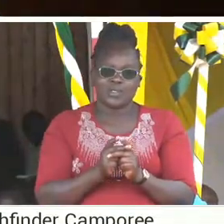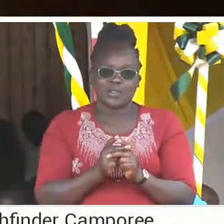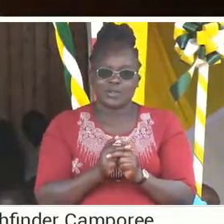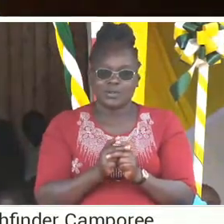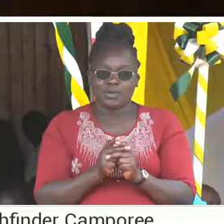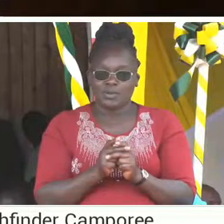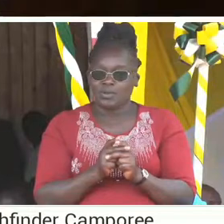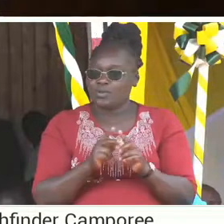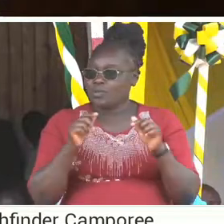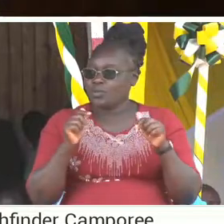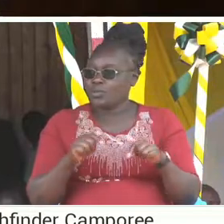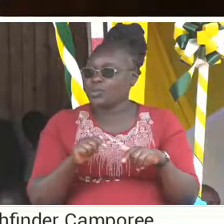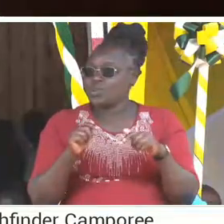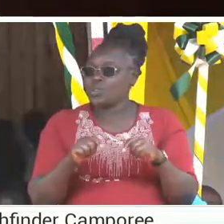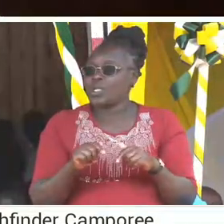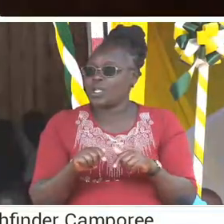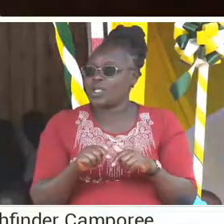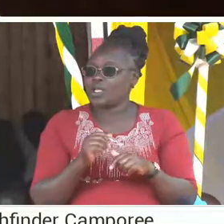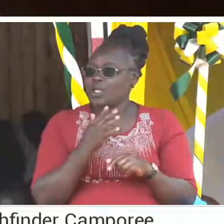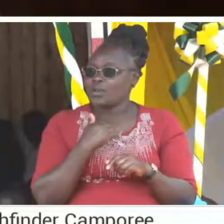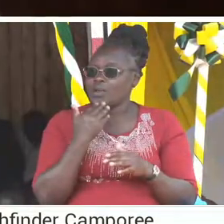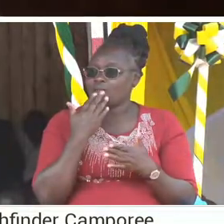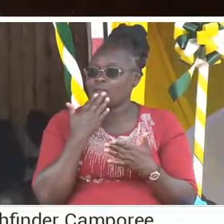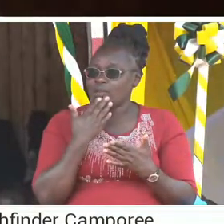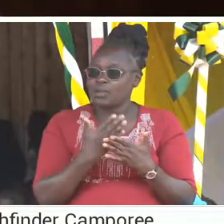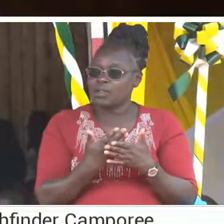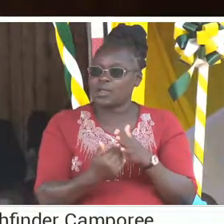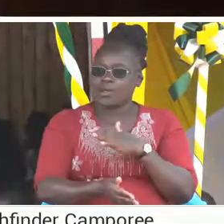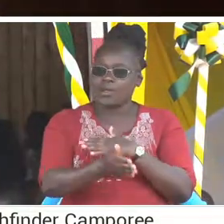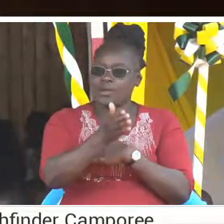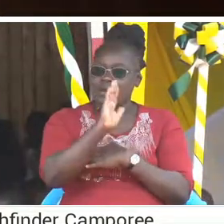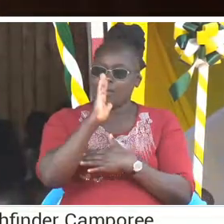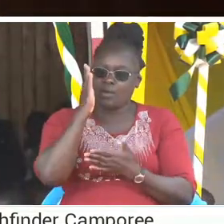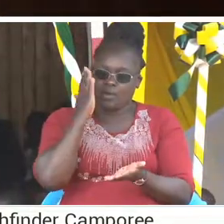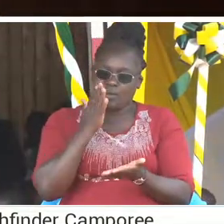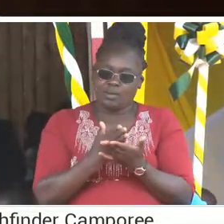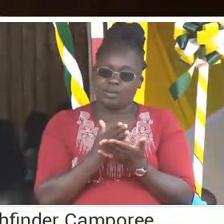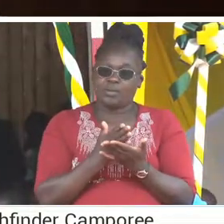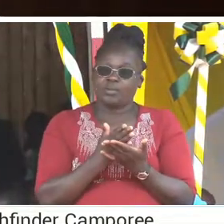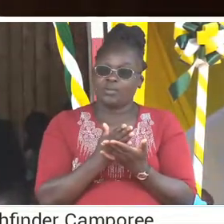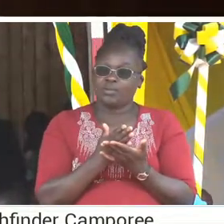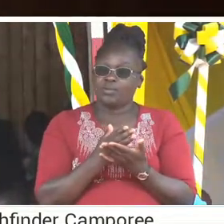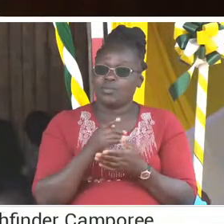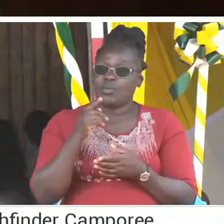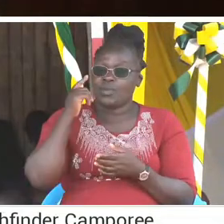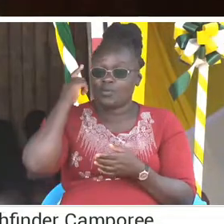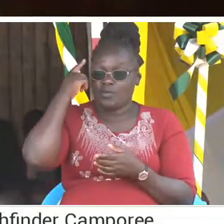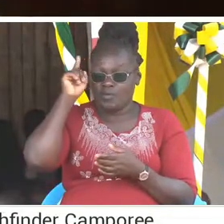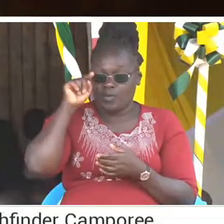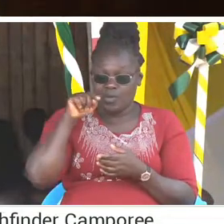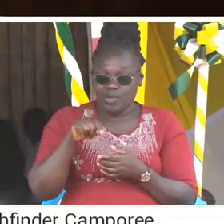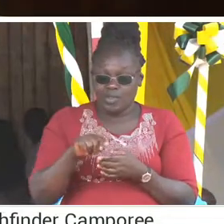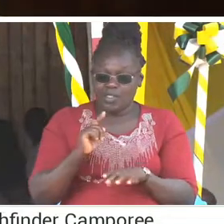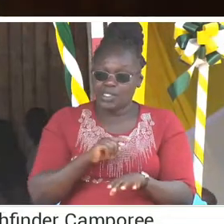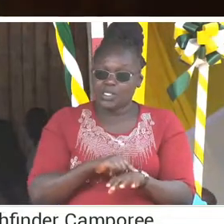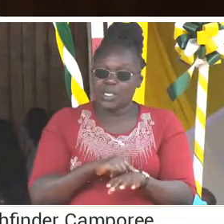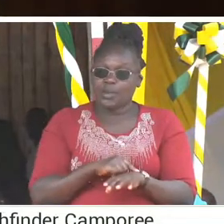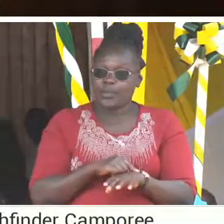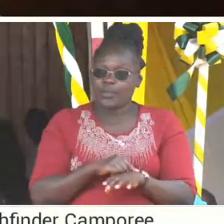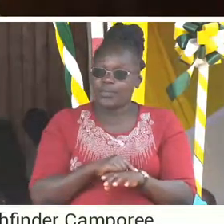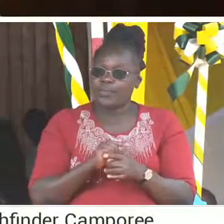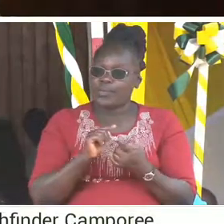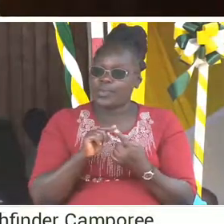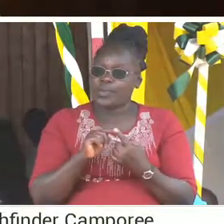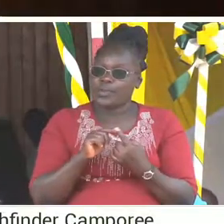Leo hii ninashukuru Mwenyezi Mungu sana kwa kupata nafasi hii ya pekee ya kujumuika